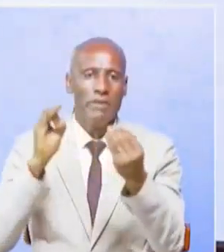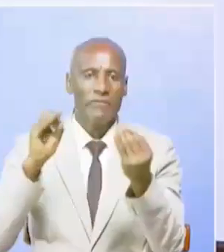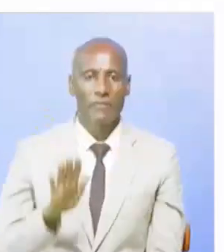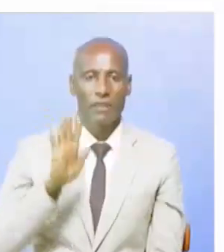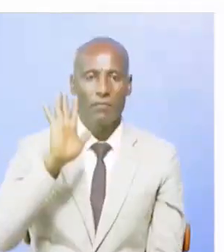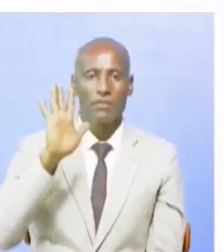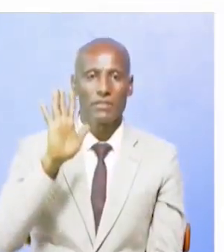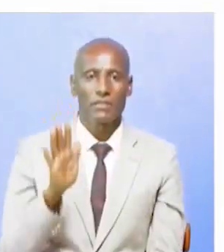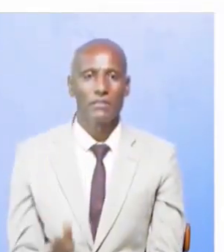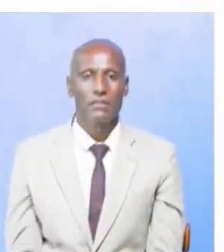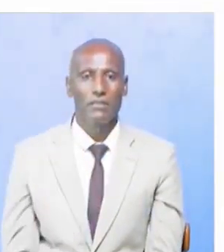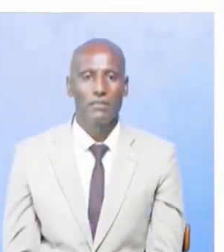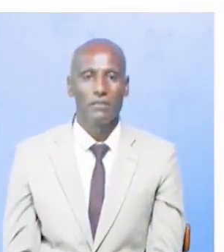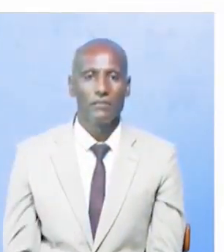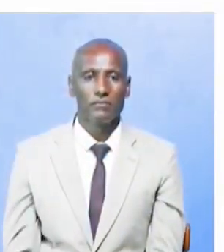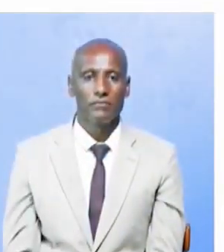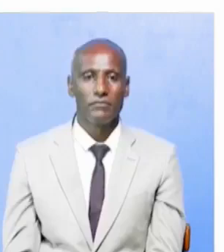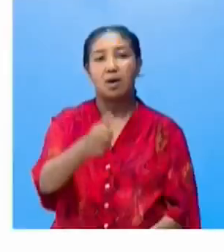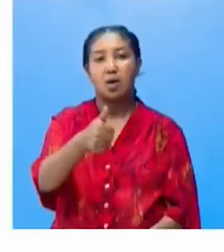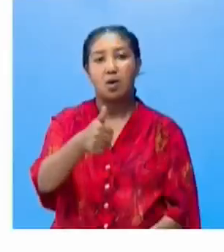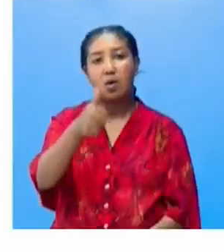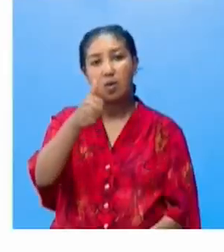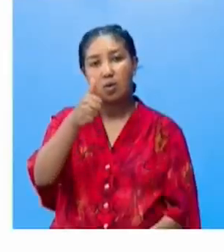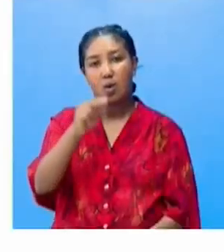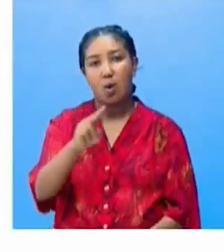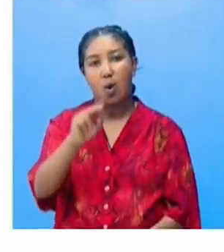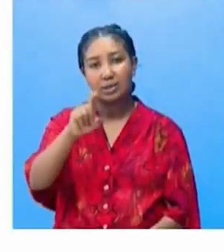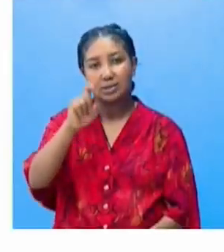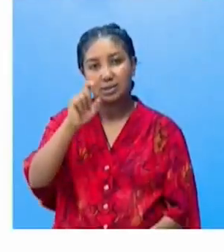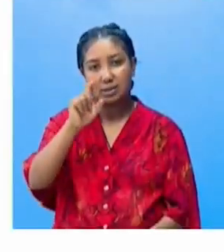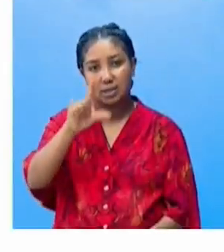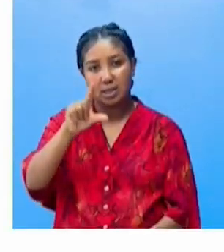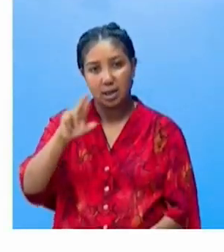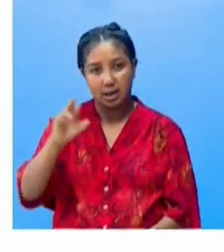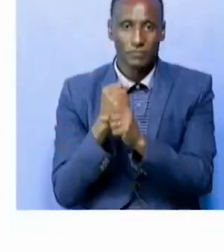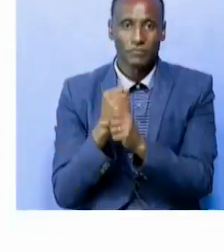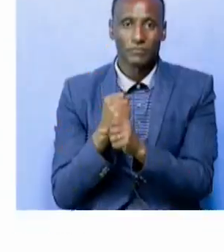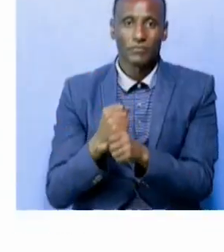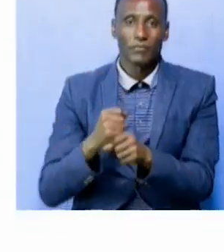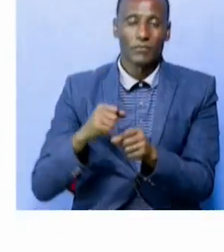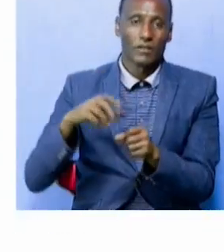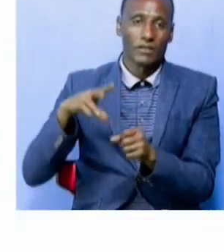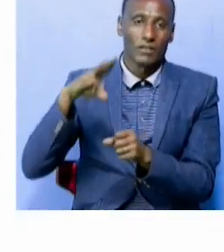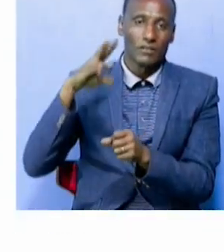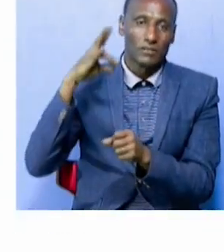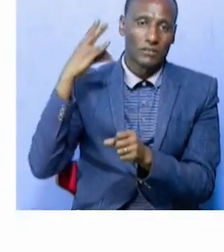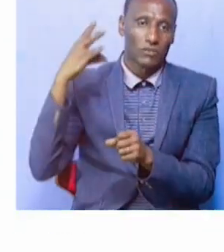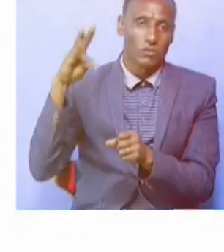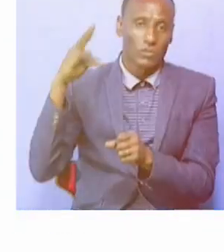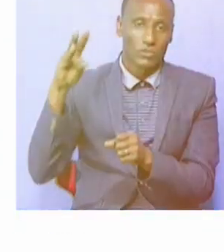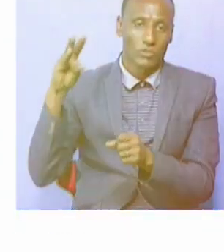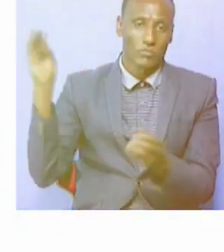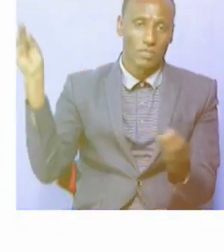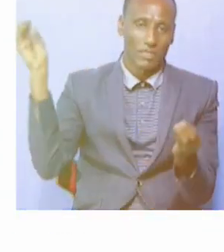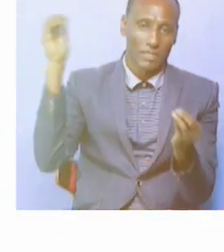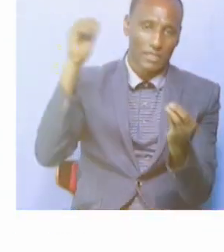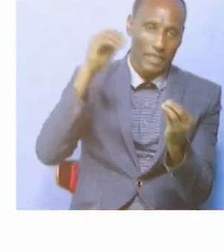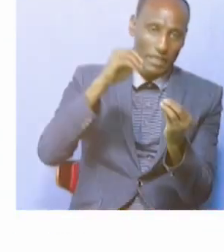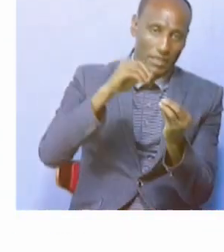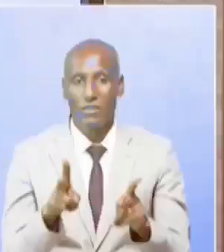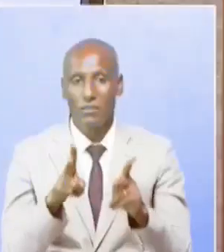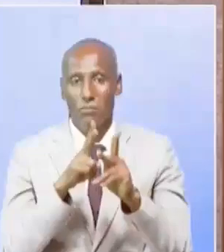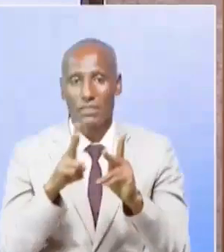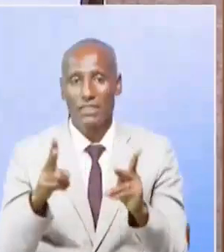መሰረት ተማሪዎች የሂሳብና የእንግሊዝኛ ትምህርቶች ላይ ያላቸው ውጤት እንዲሻሻል ከአራተኛ ክፍል እስከ 8ኛ ክፍል ድረስ